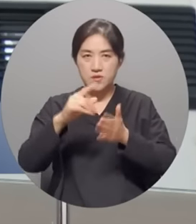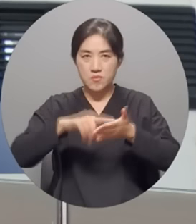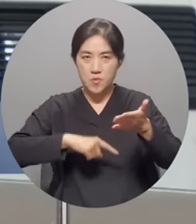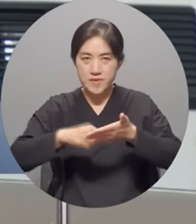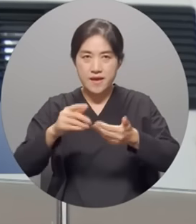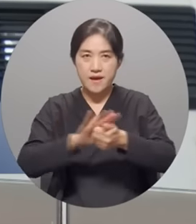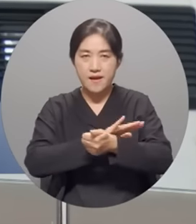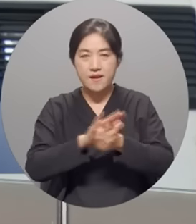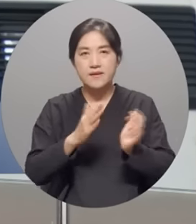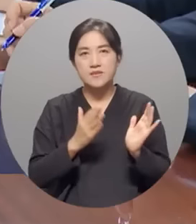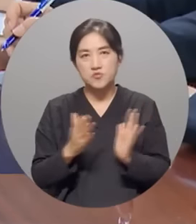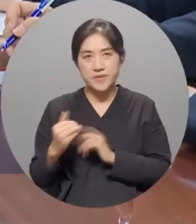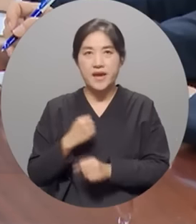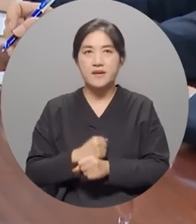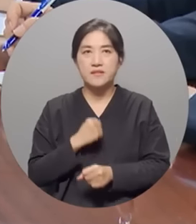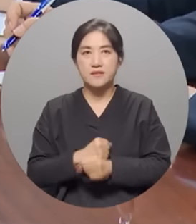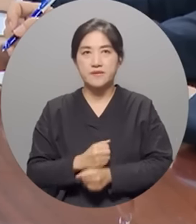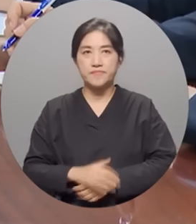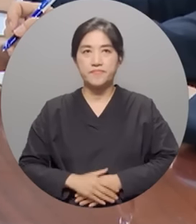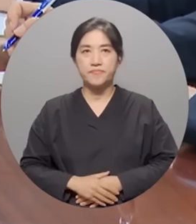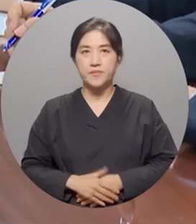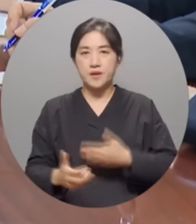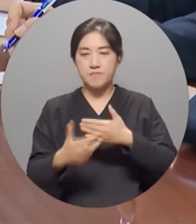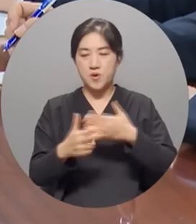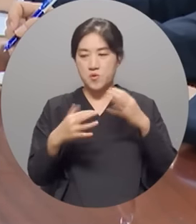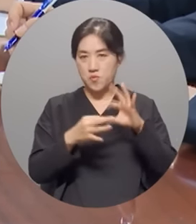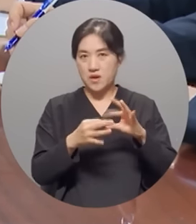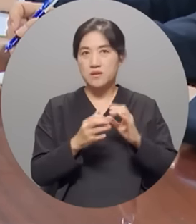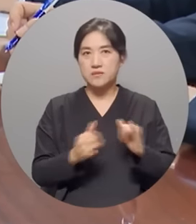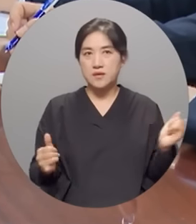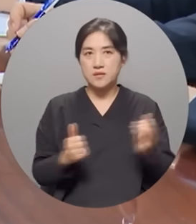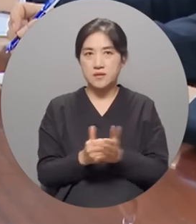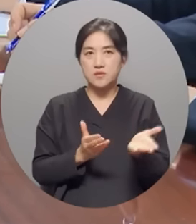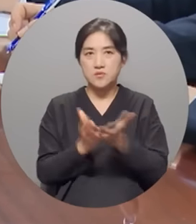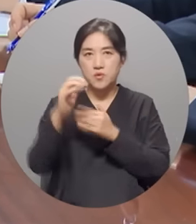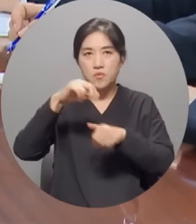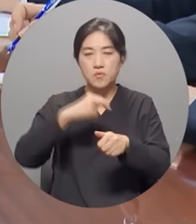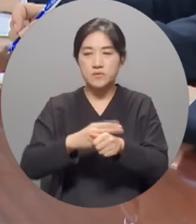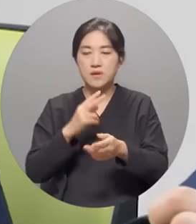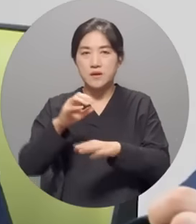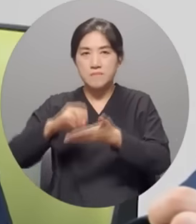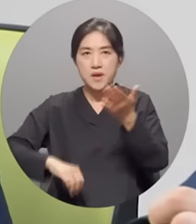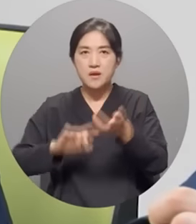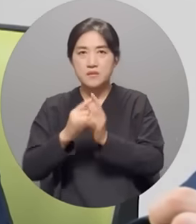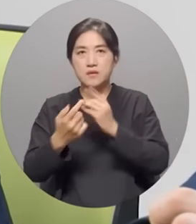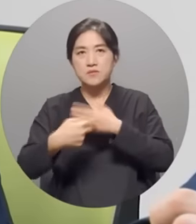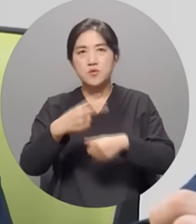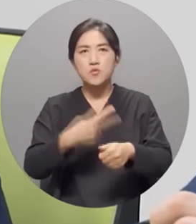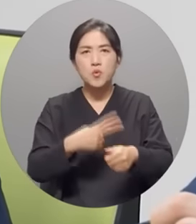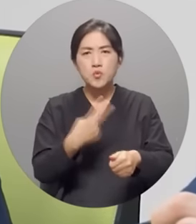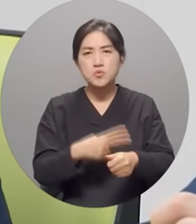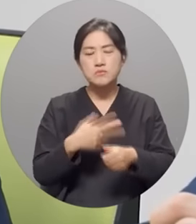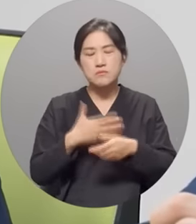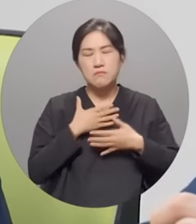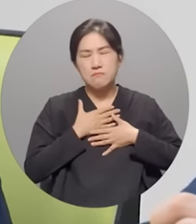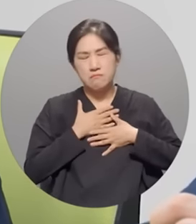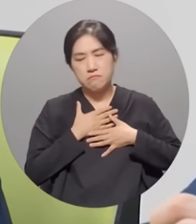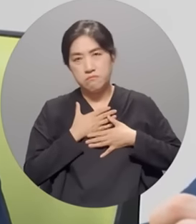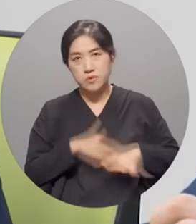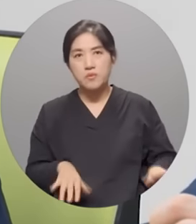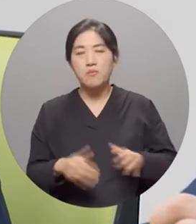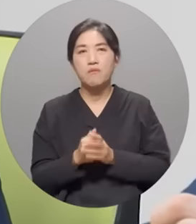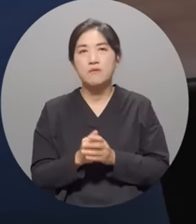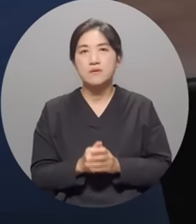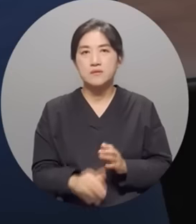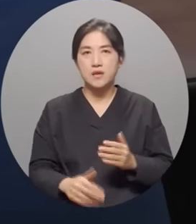체계를 만들어 가겠습니다. 병원 관계자들은 전공의들 빈자리를 채운 교수들의 피로감이 높아지고 있다며